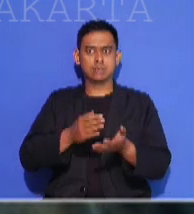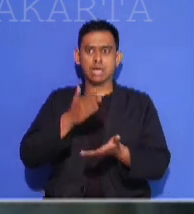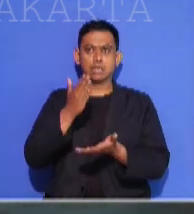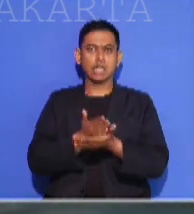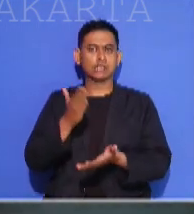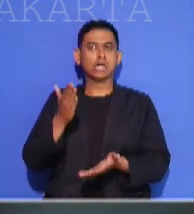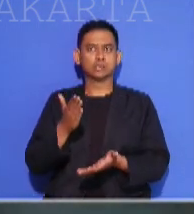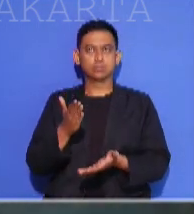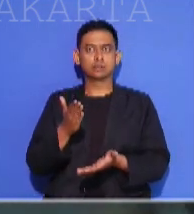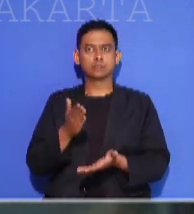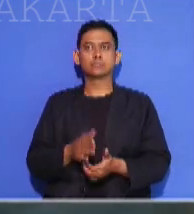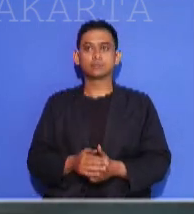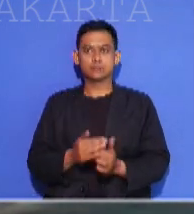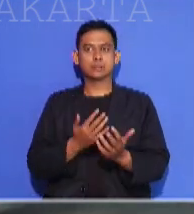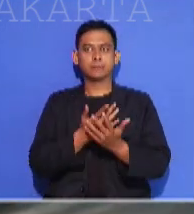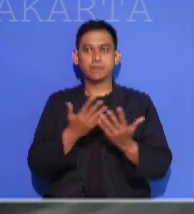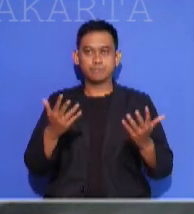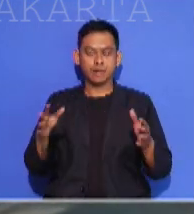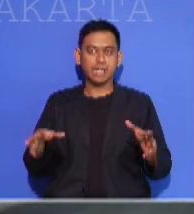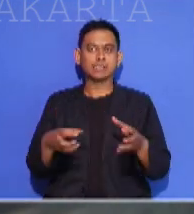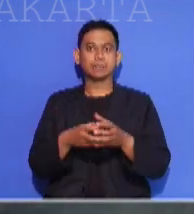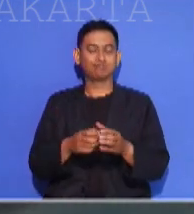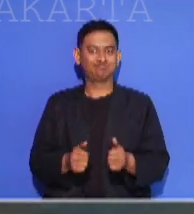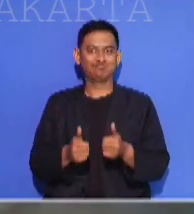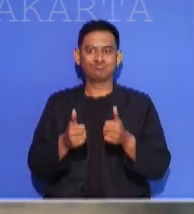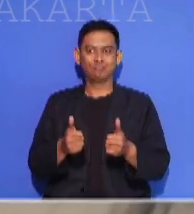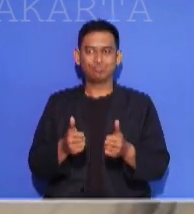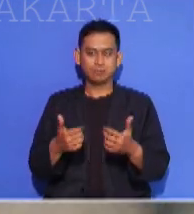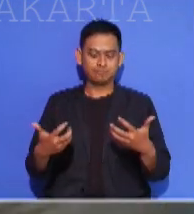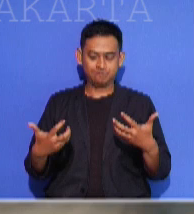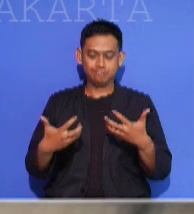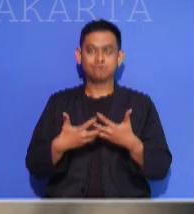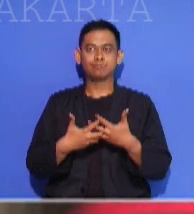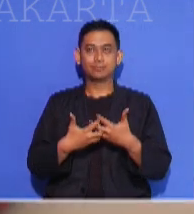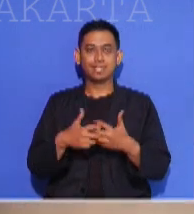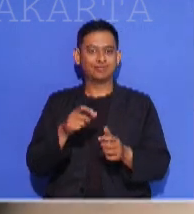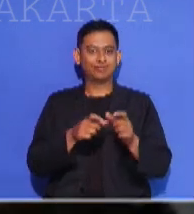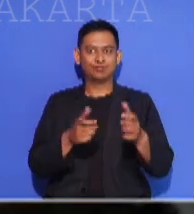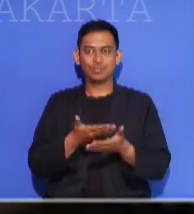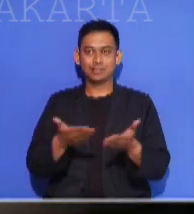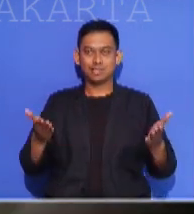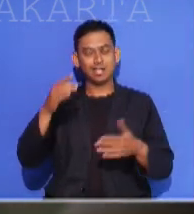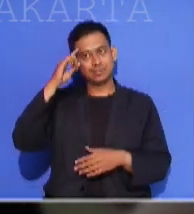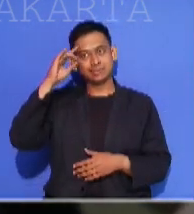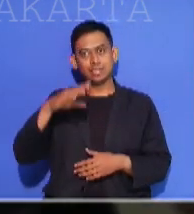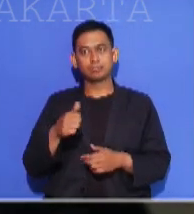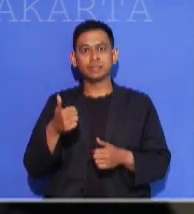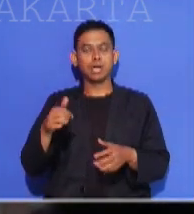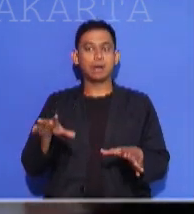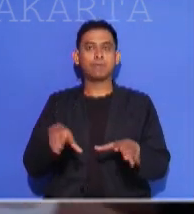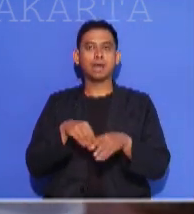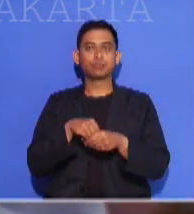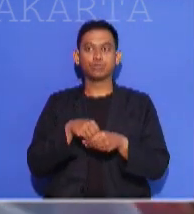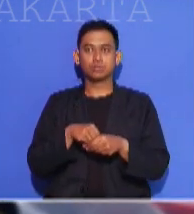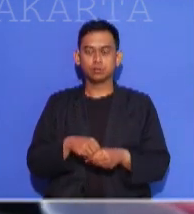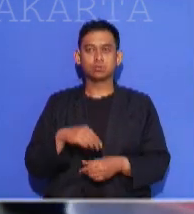lebih merakyat merakyat ke ini kaum-kaum desa-desa para ibu rumah tangga ini